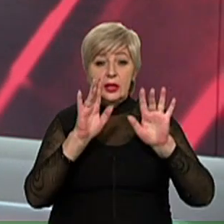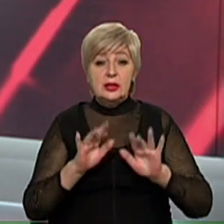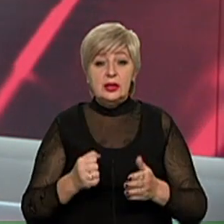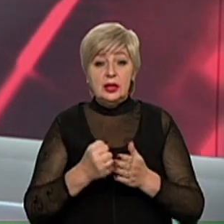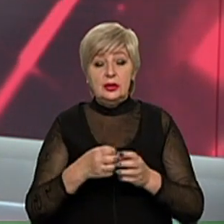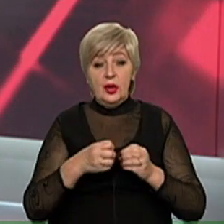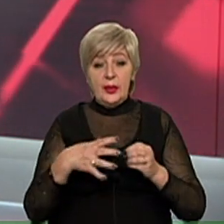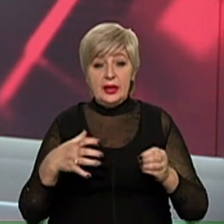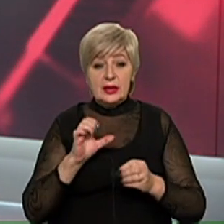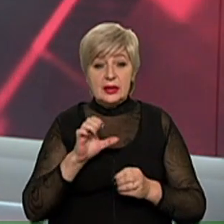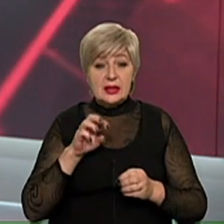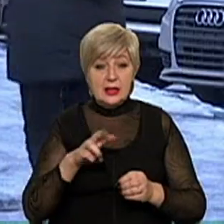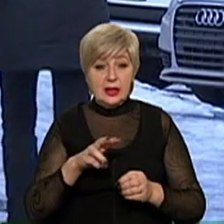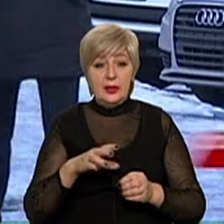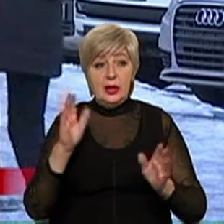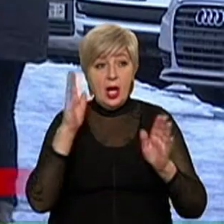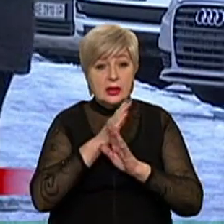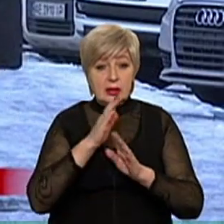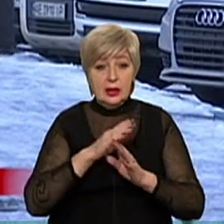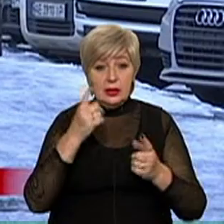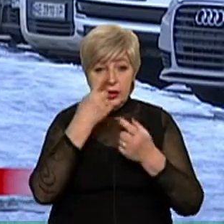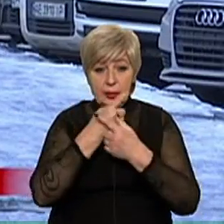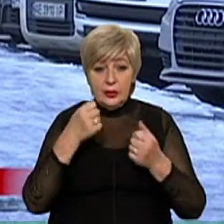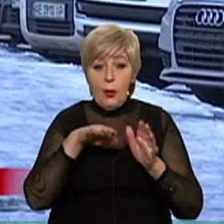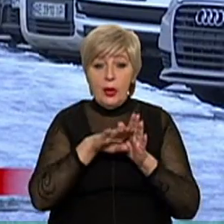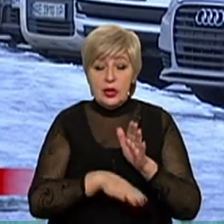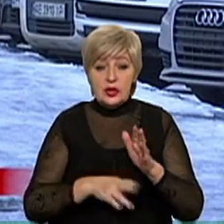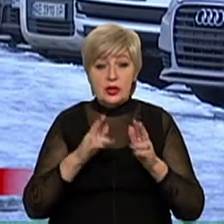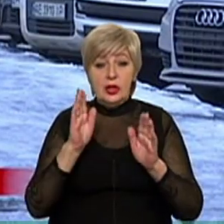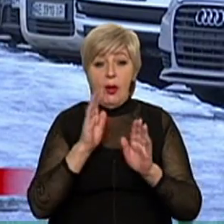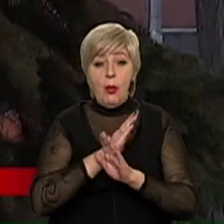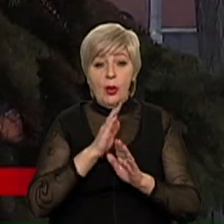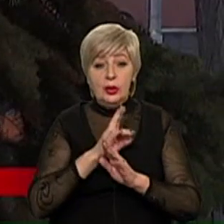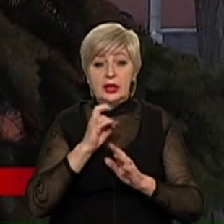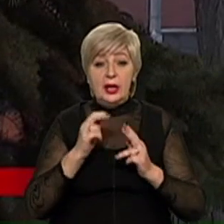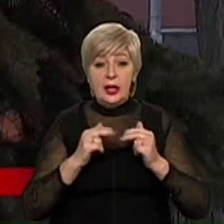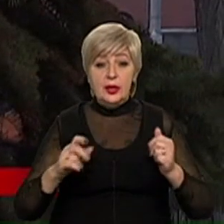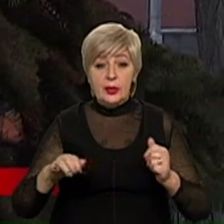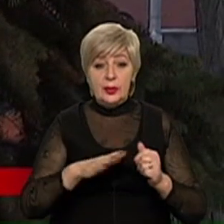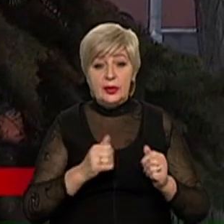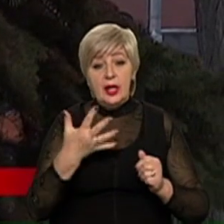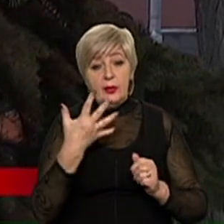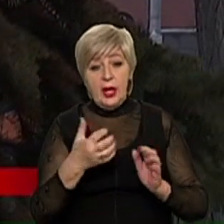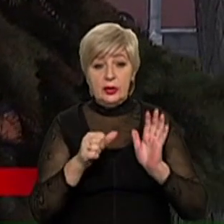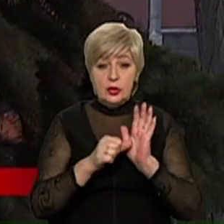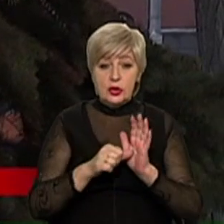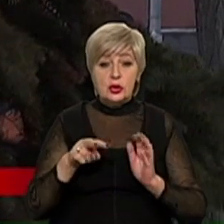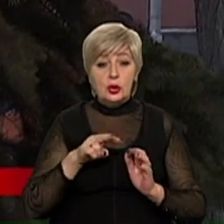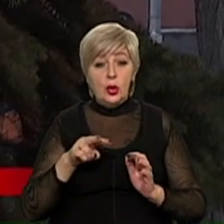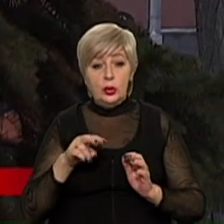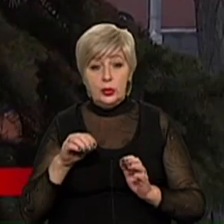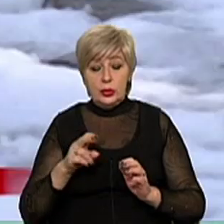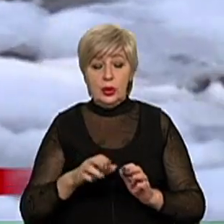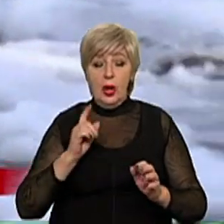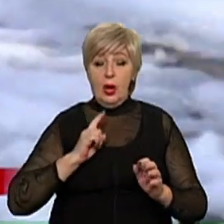Сніг до 15 сантиметрів. Синоптики прогнозують погіршення погоди на Дніпропетровщині. 5 та 6 лютого